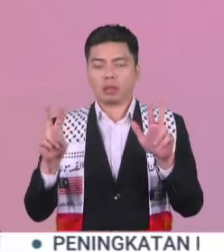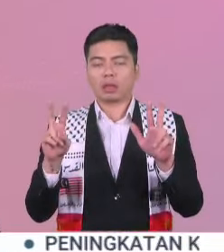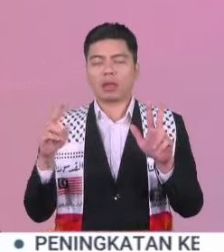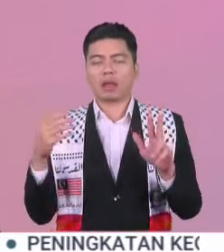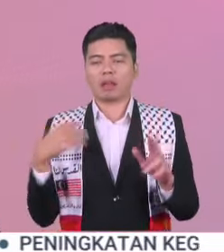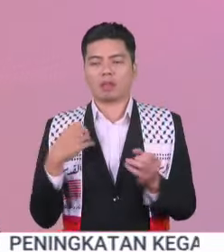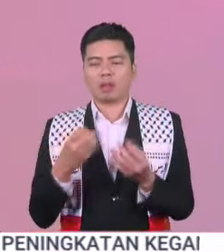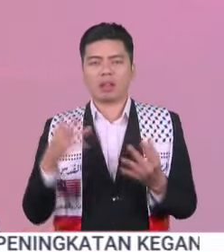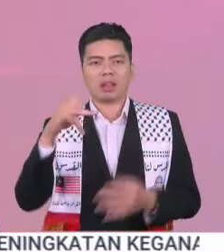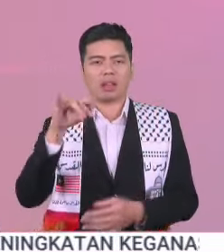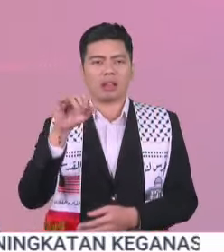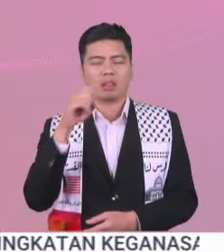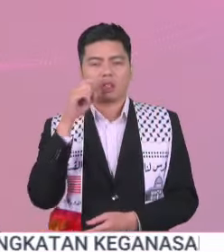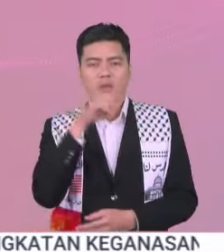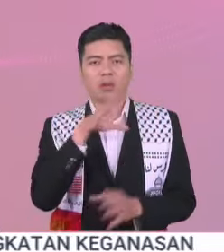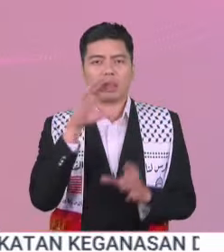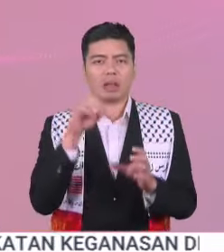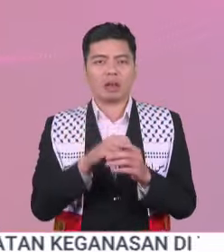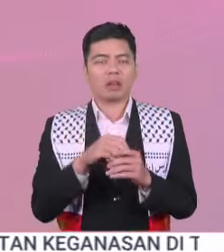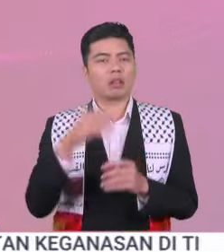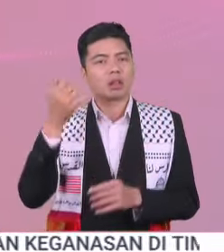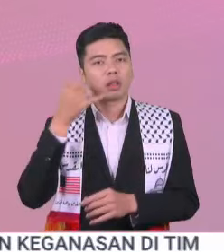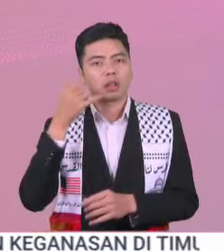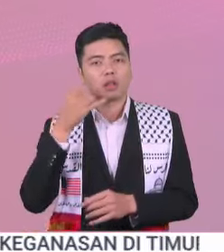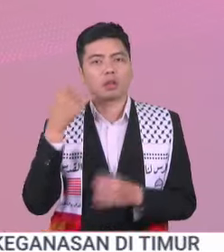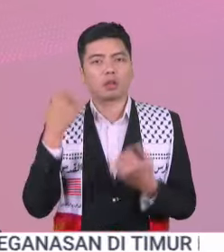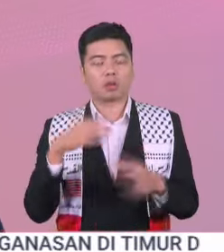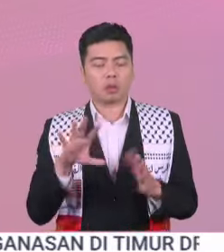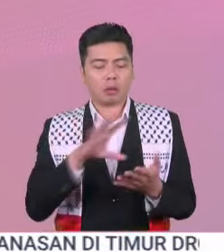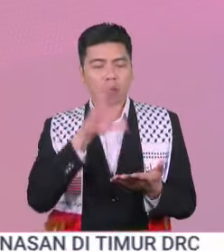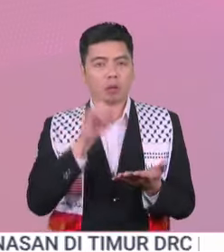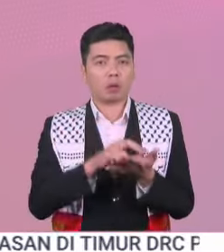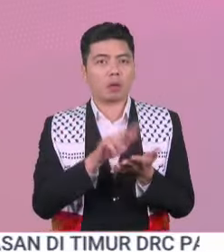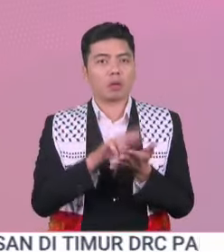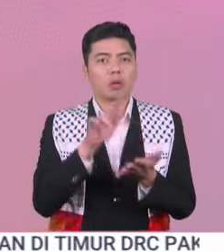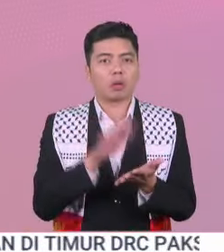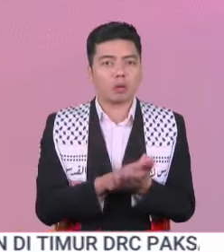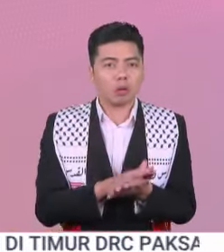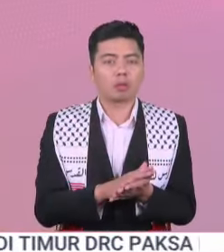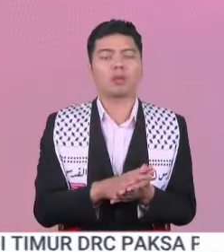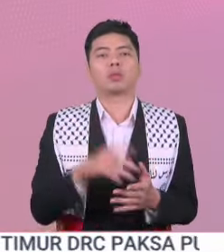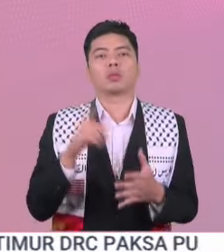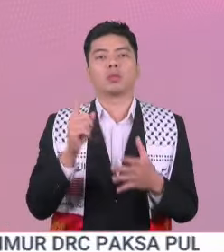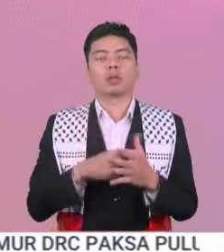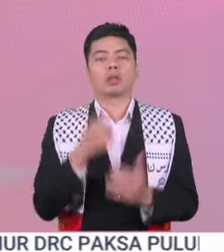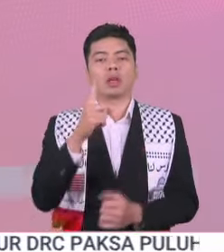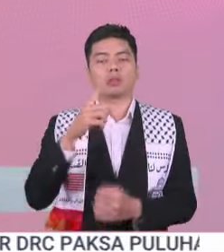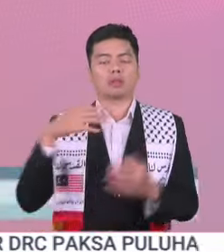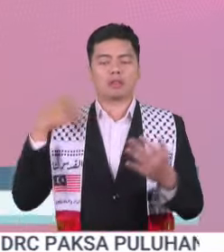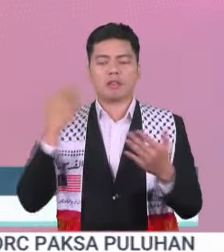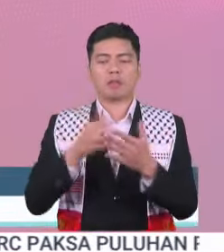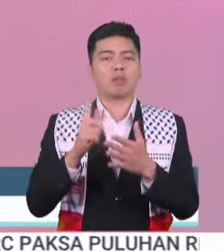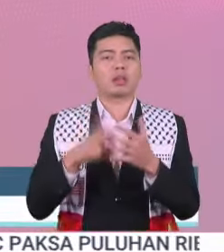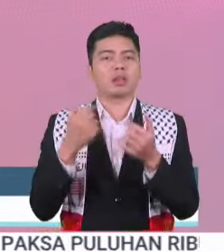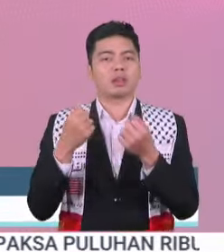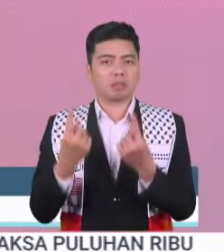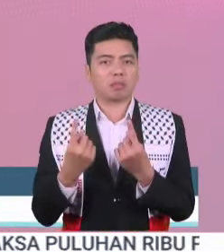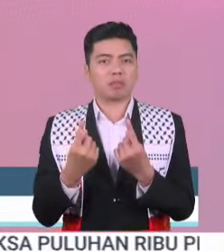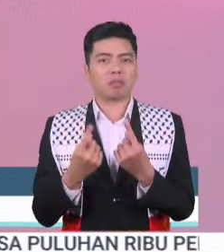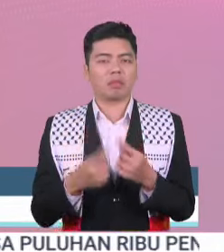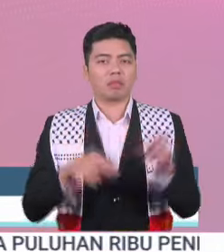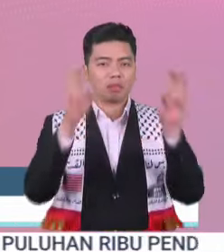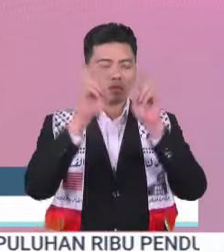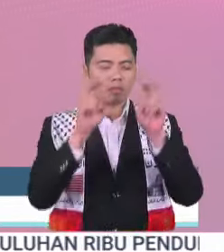32,462 kes penipuan dalam talian direkodkan di seluruh negara bagi tempoh Januari hingga November lalu. Pengarah Jabatan Siasatan